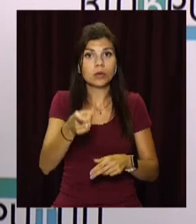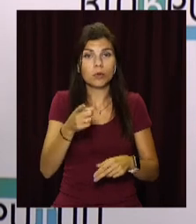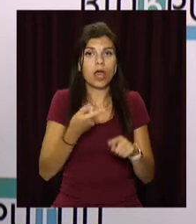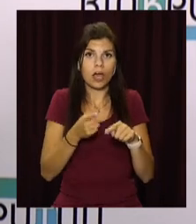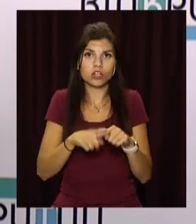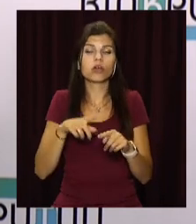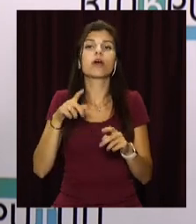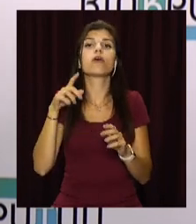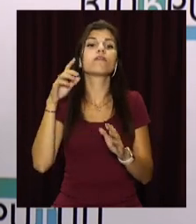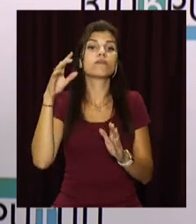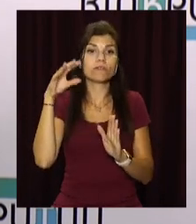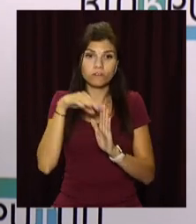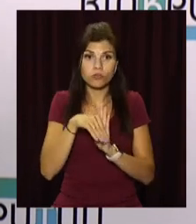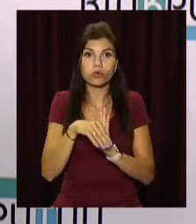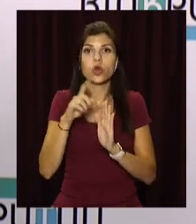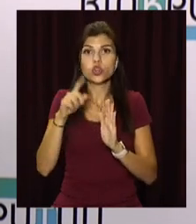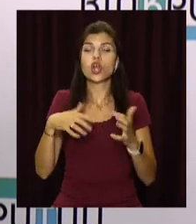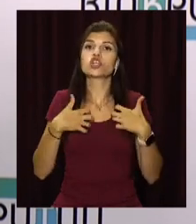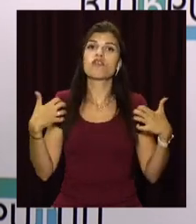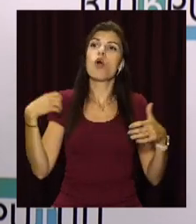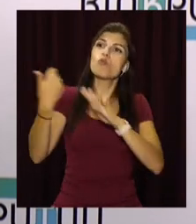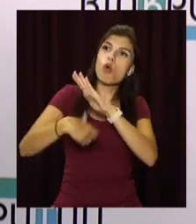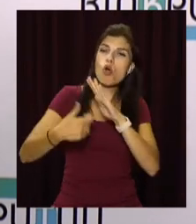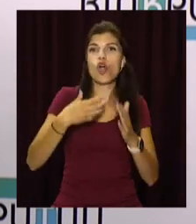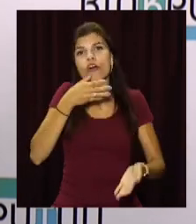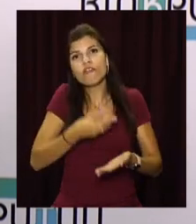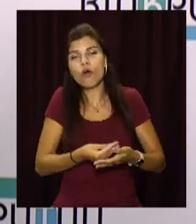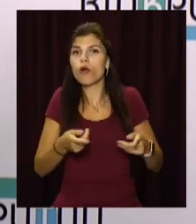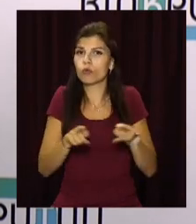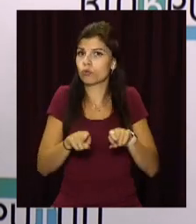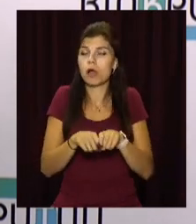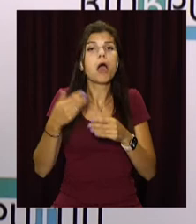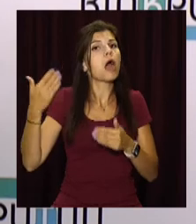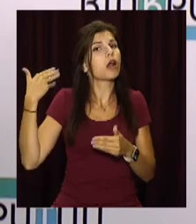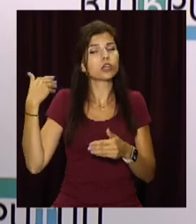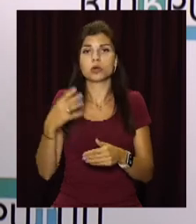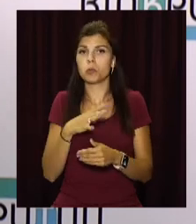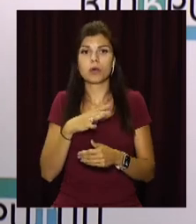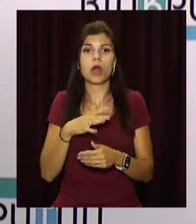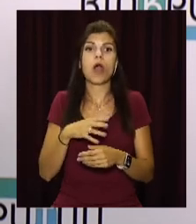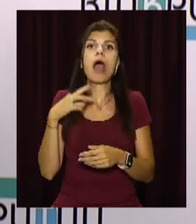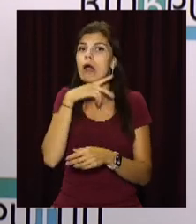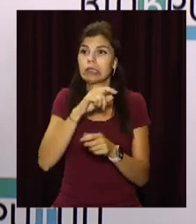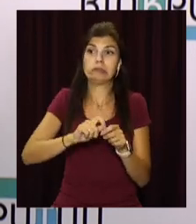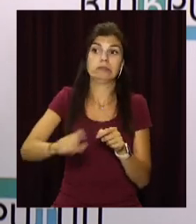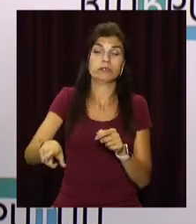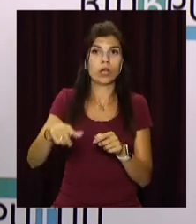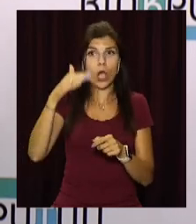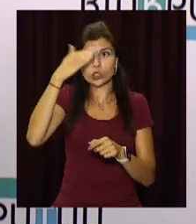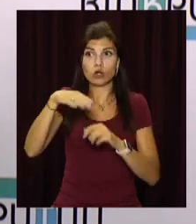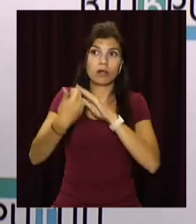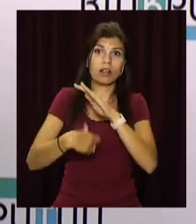же касается и беспризорных животных, то есть раньше понятие об отравлениях и